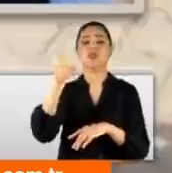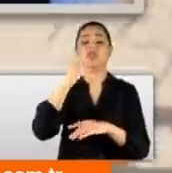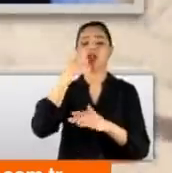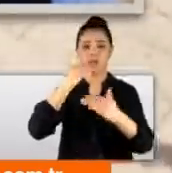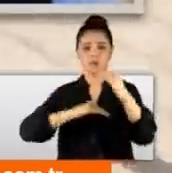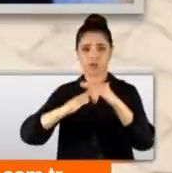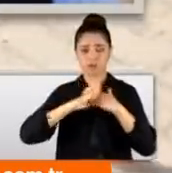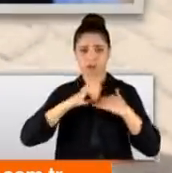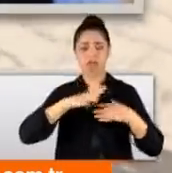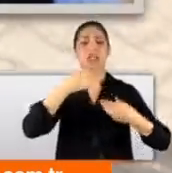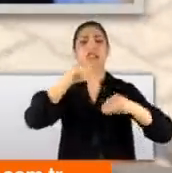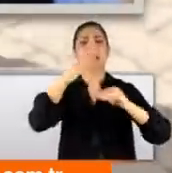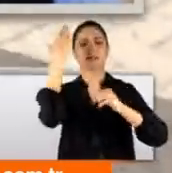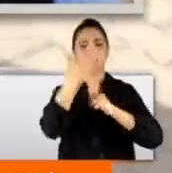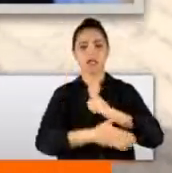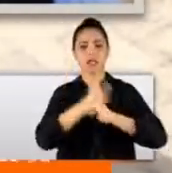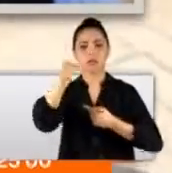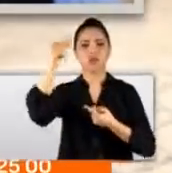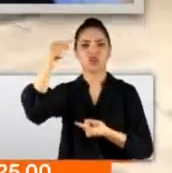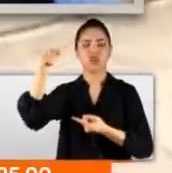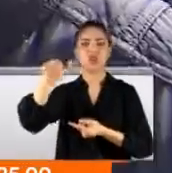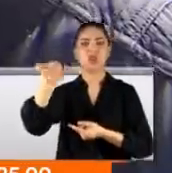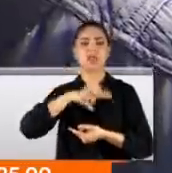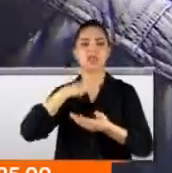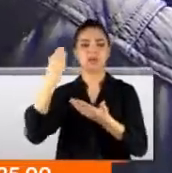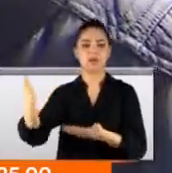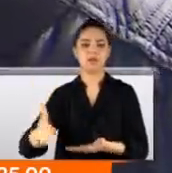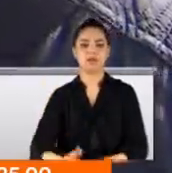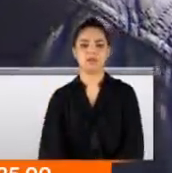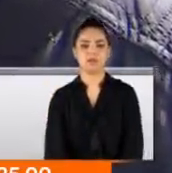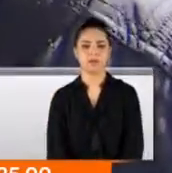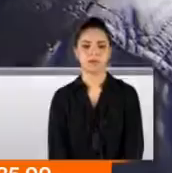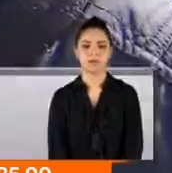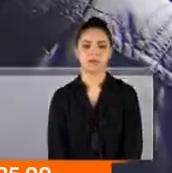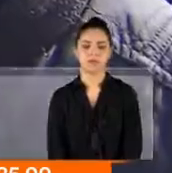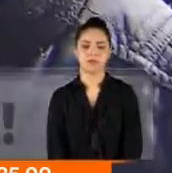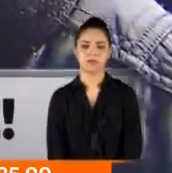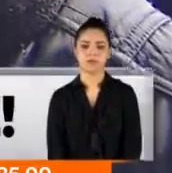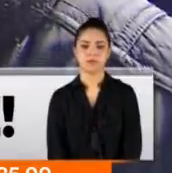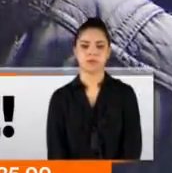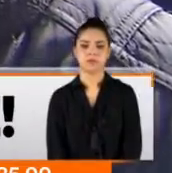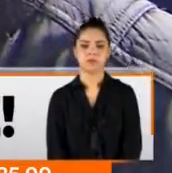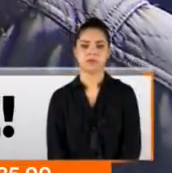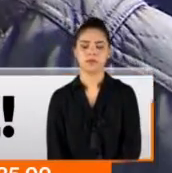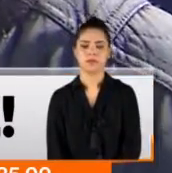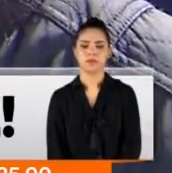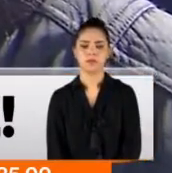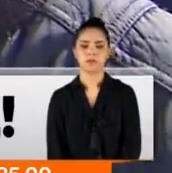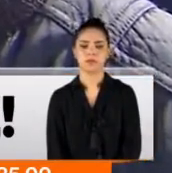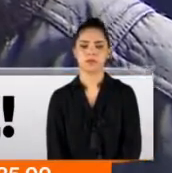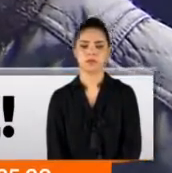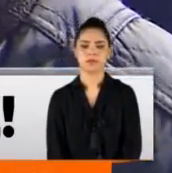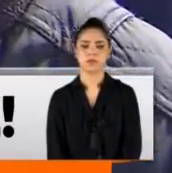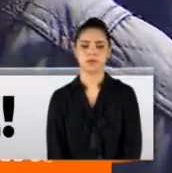yasak olan enerji içeceğinin şişesi yanı başında bulundu. Normalde 18 yaşından küçüklere satışın yasak olduğu bir içecek enerji içeceği. Evet,